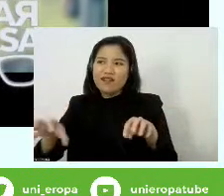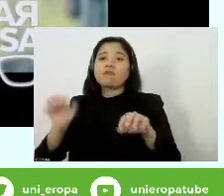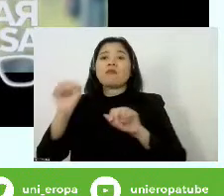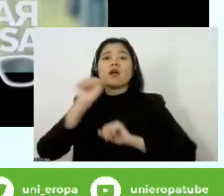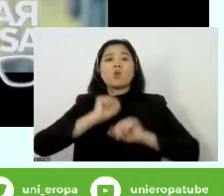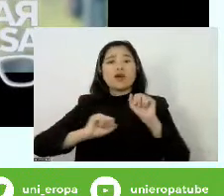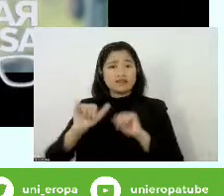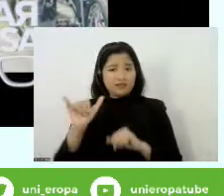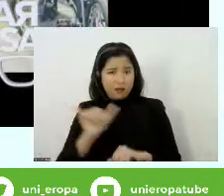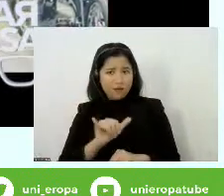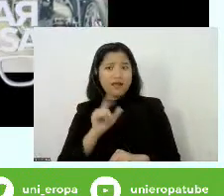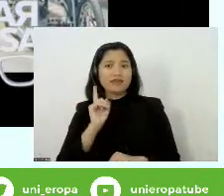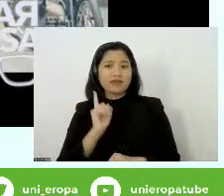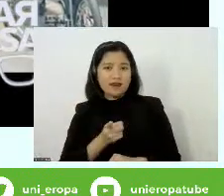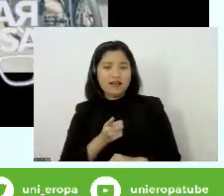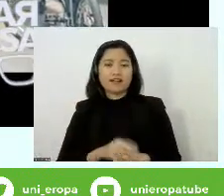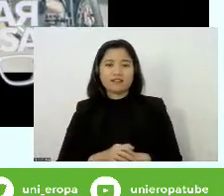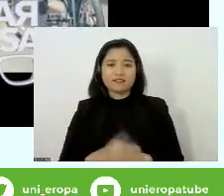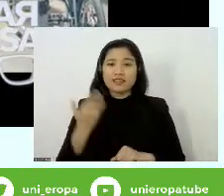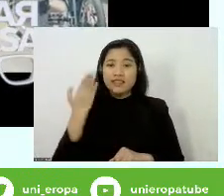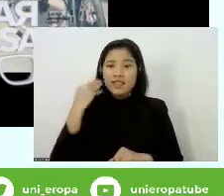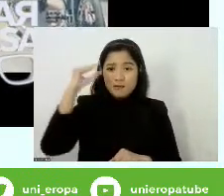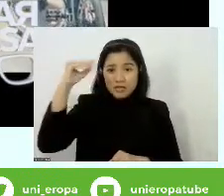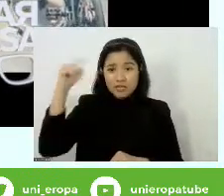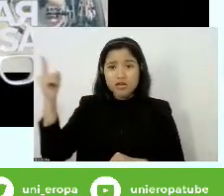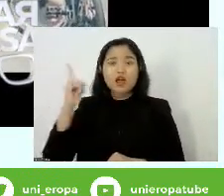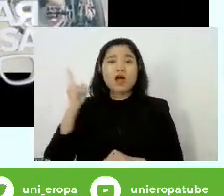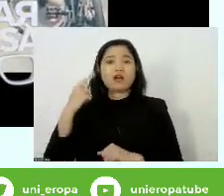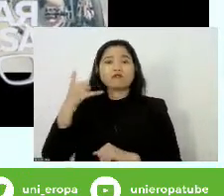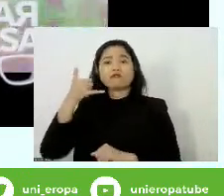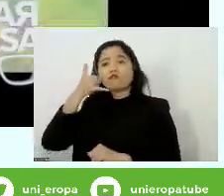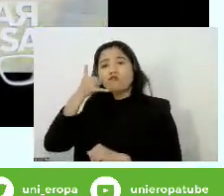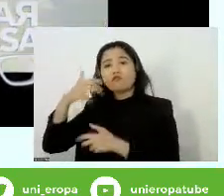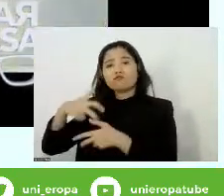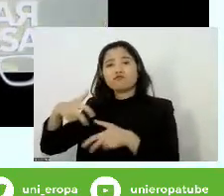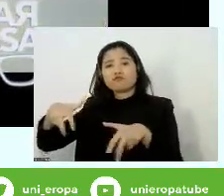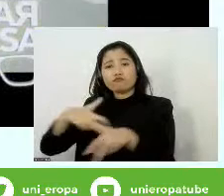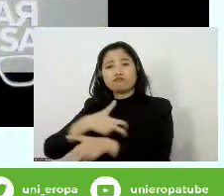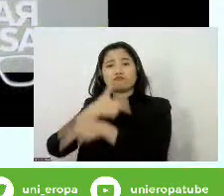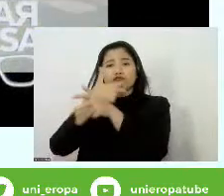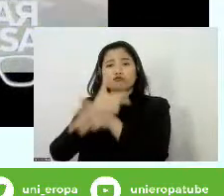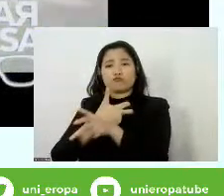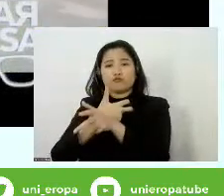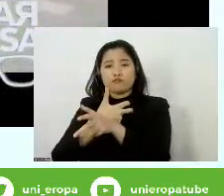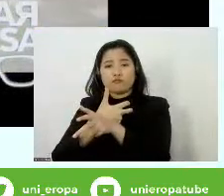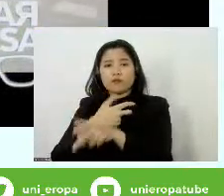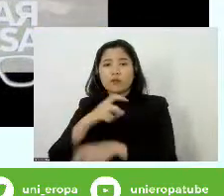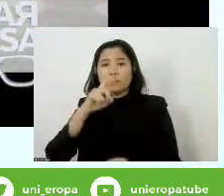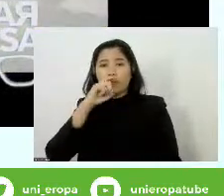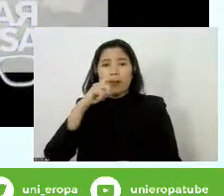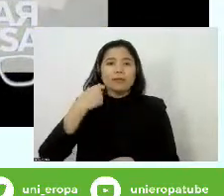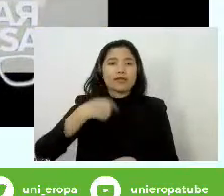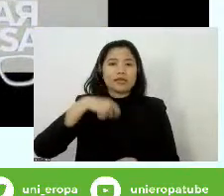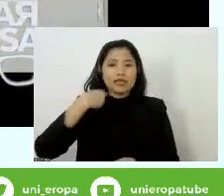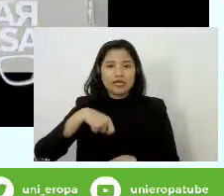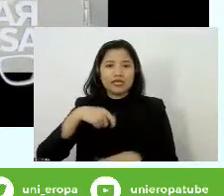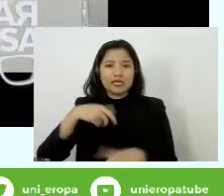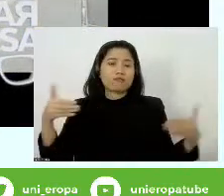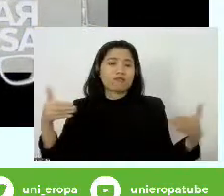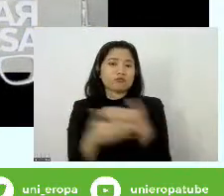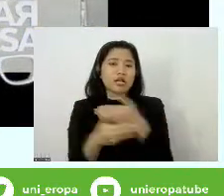hal yang sama Nah tadi pagi saya juga sempet teleconference dengan bapak Menteri Perhubungan budikarya dalam rangka